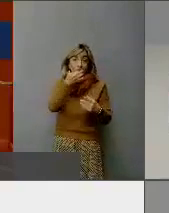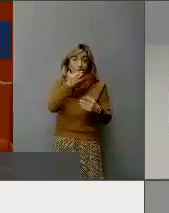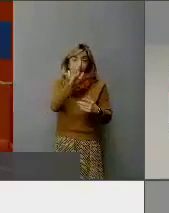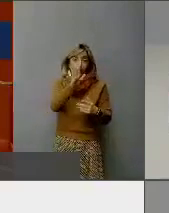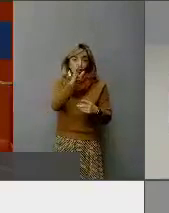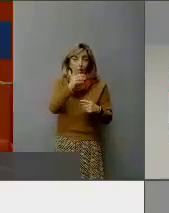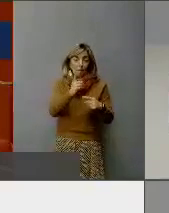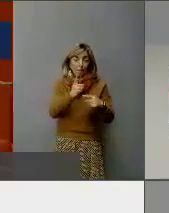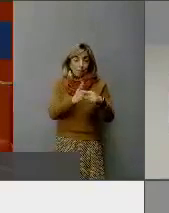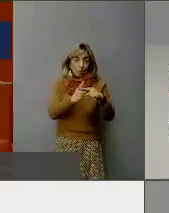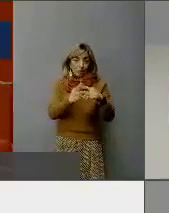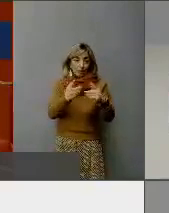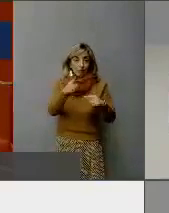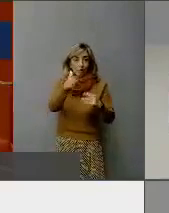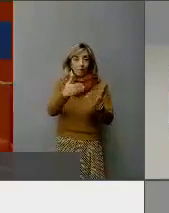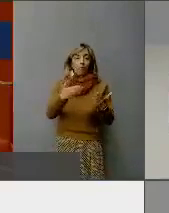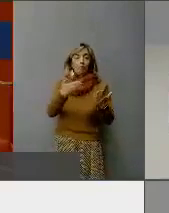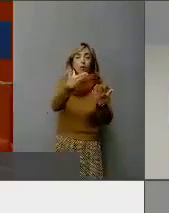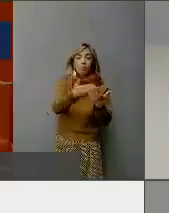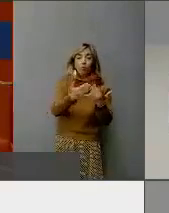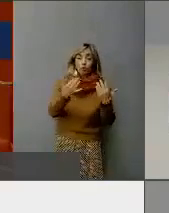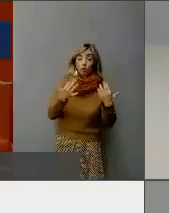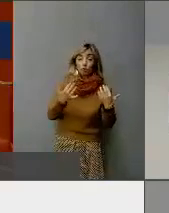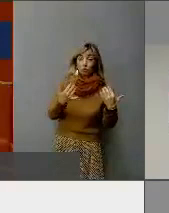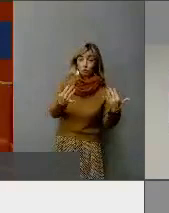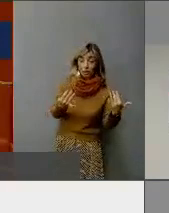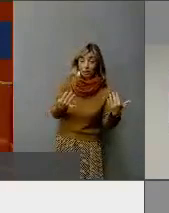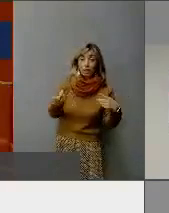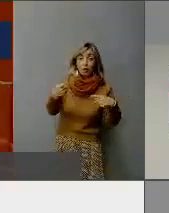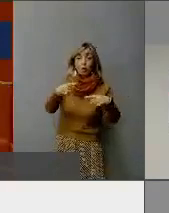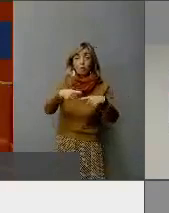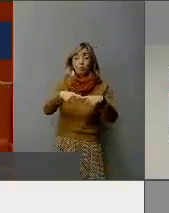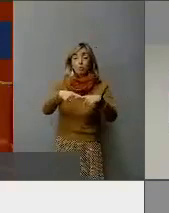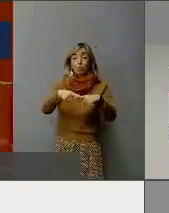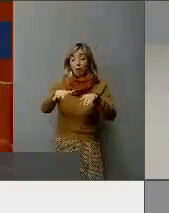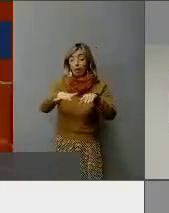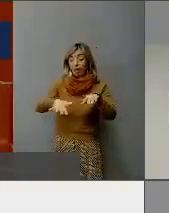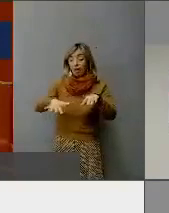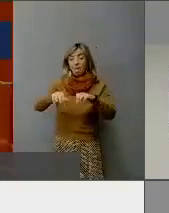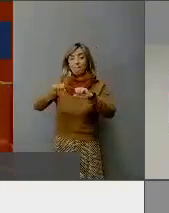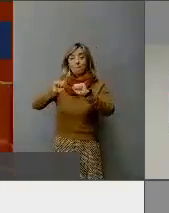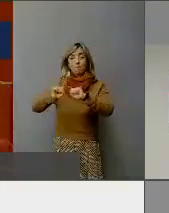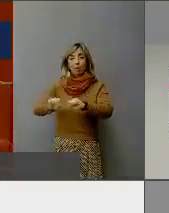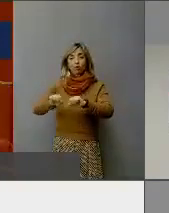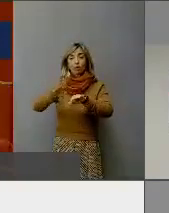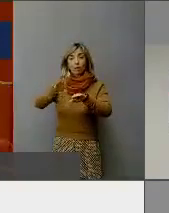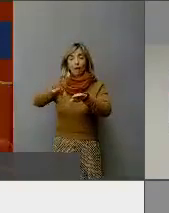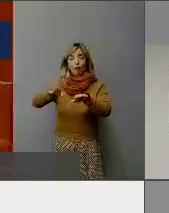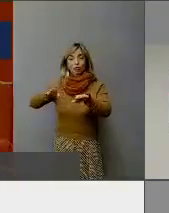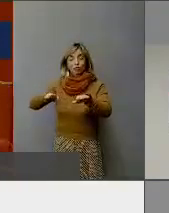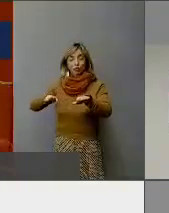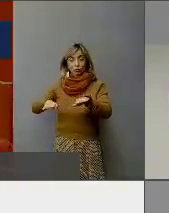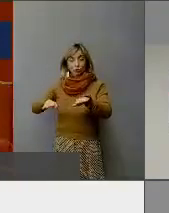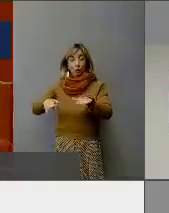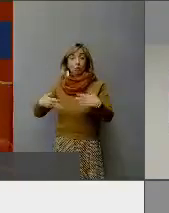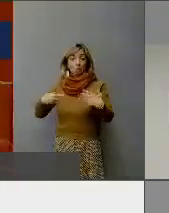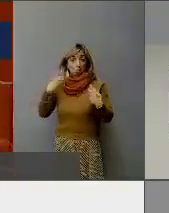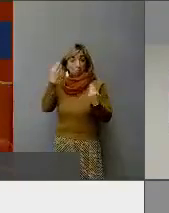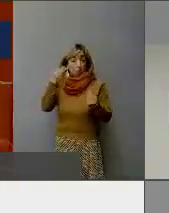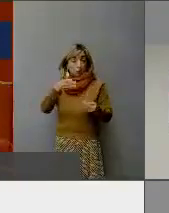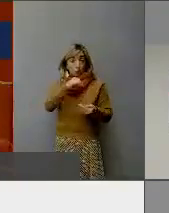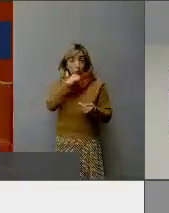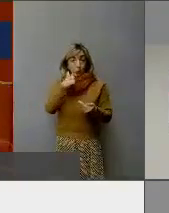la un parcheggio parcheggio in quella realtà dove sarebbe stato sicuramente sarebbe tuttora un